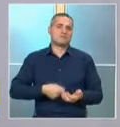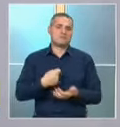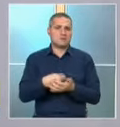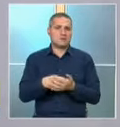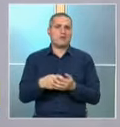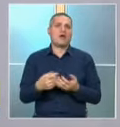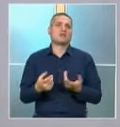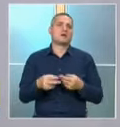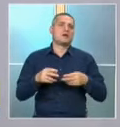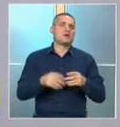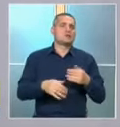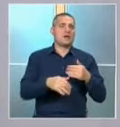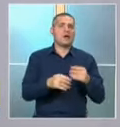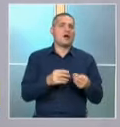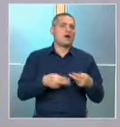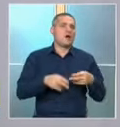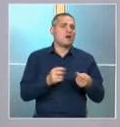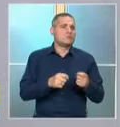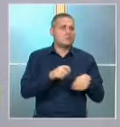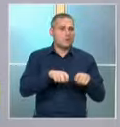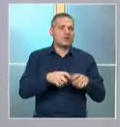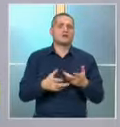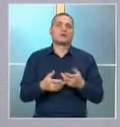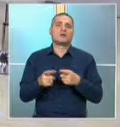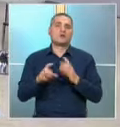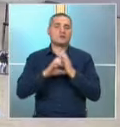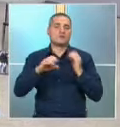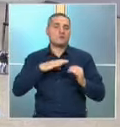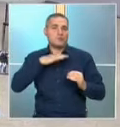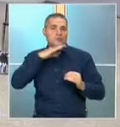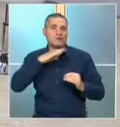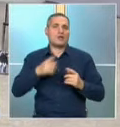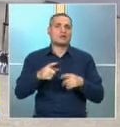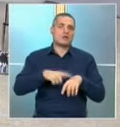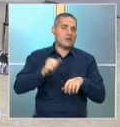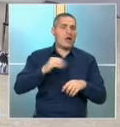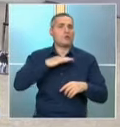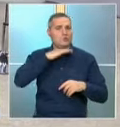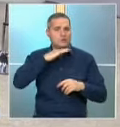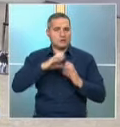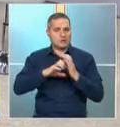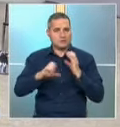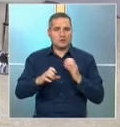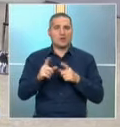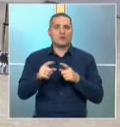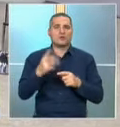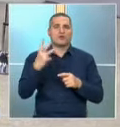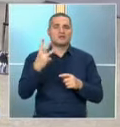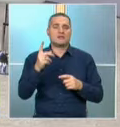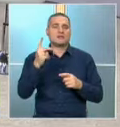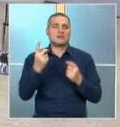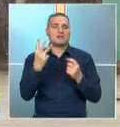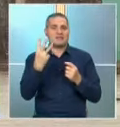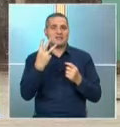заплата, амортизация и така нататък. А този автобус достатъчен ли за превозването? Достатъчен, да. Достатъчен е. Той е